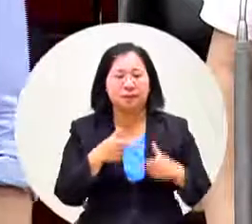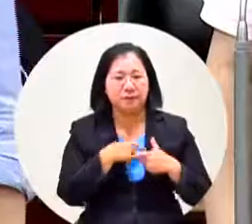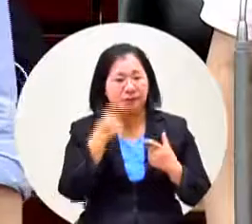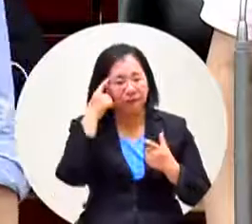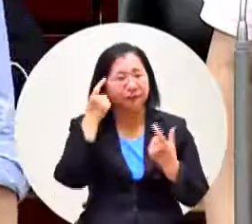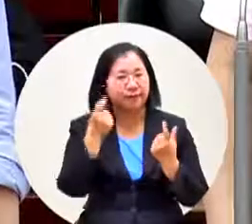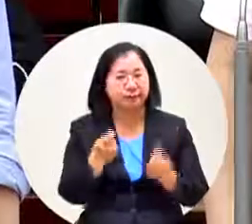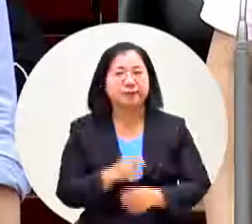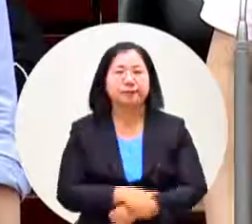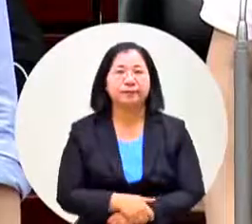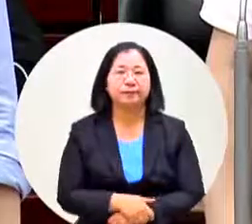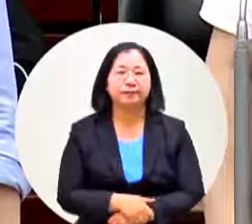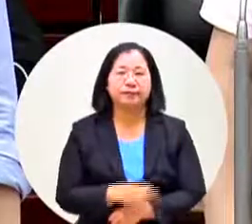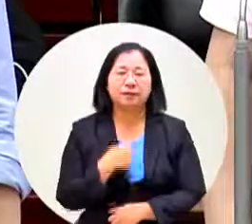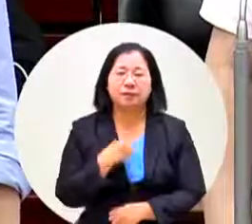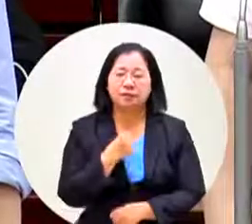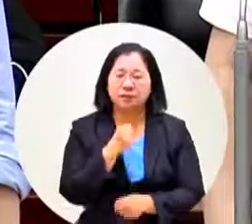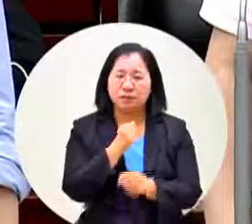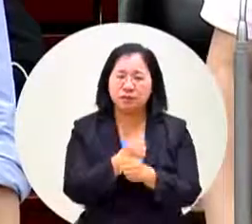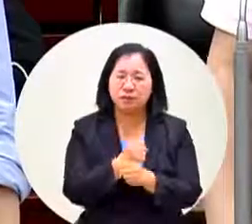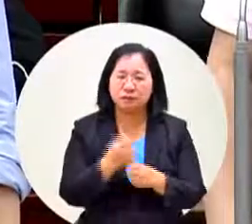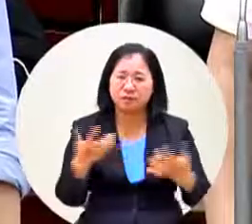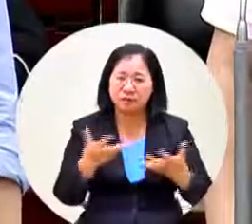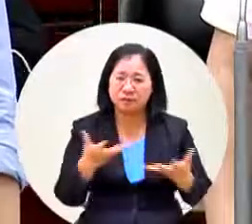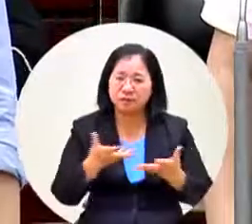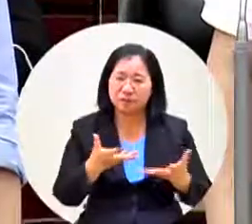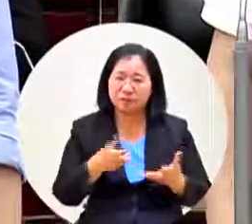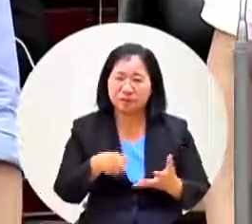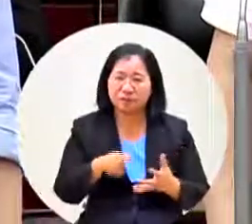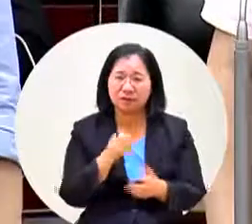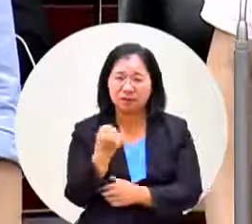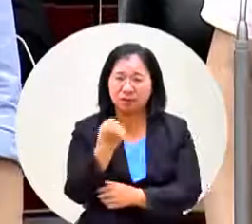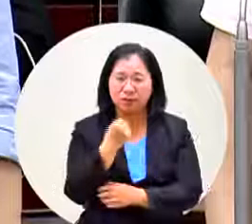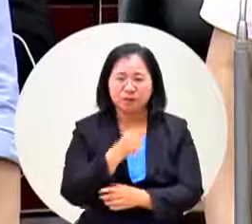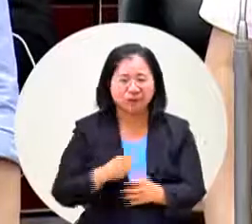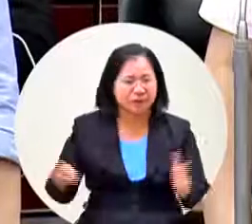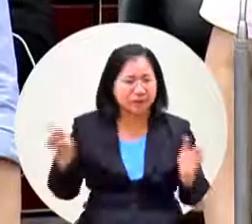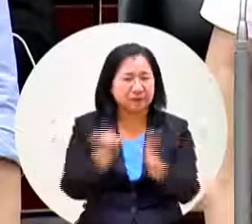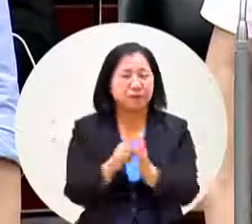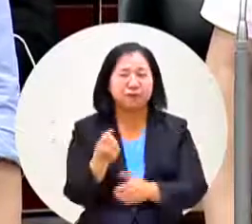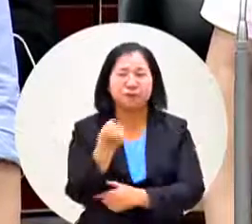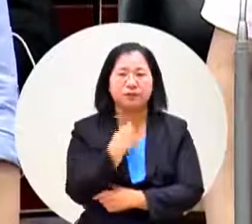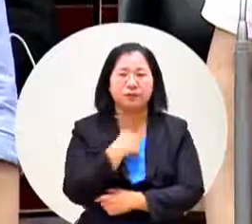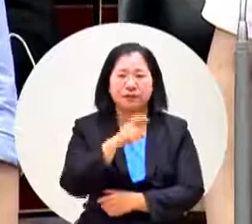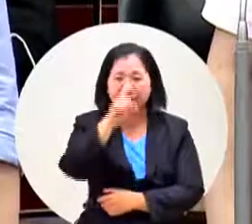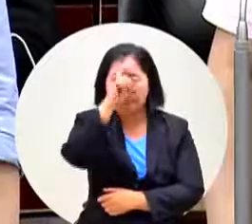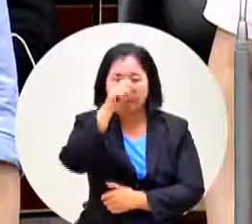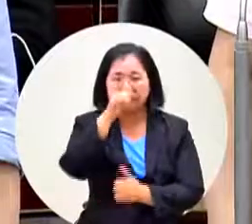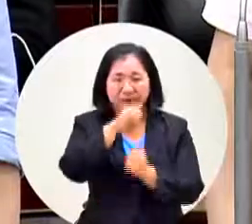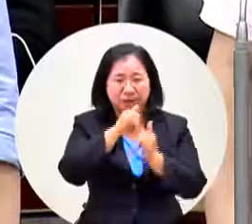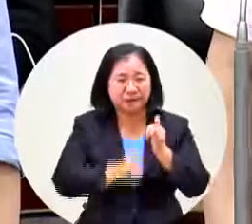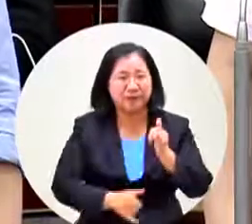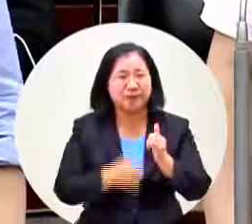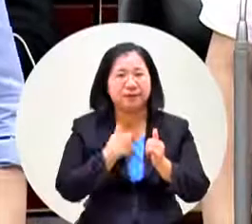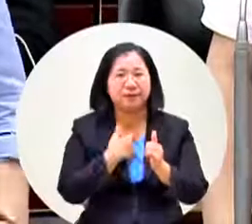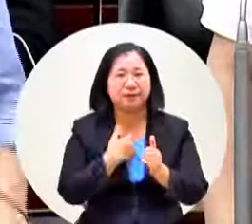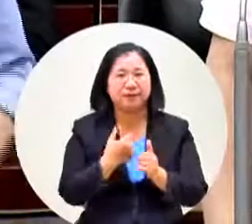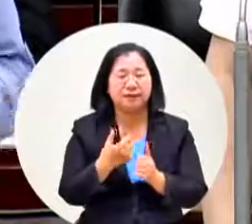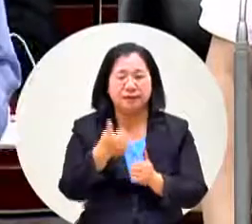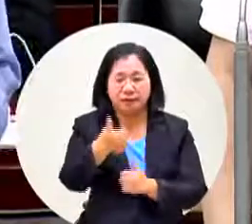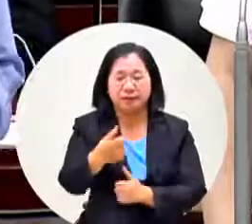心。我们做了这么多事情，这么多的努力，及细良的拍拼，就是希望下一代比我们这一代更